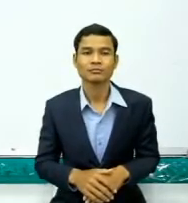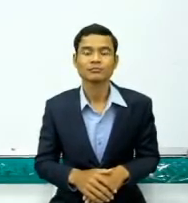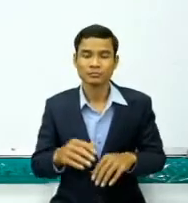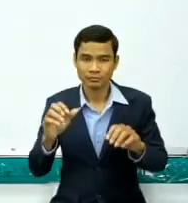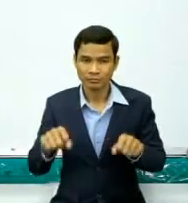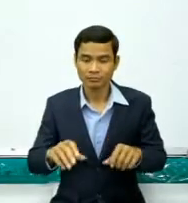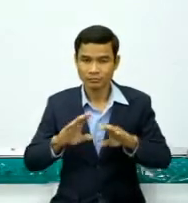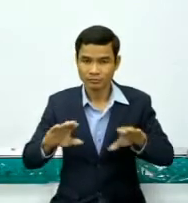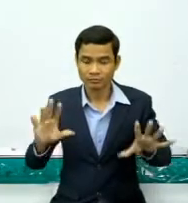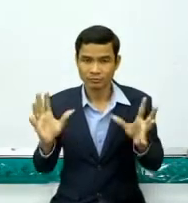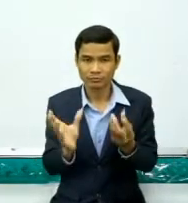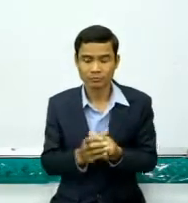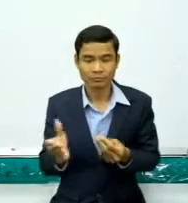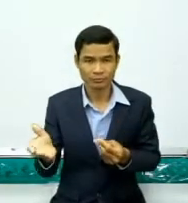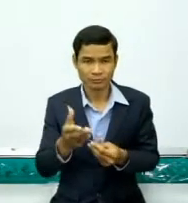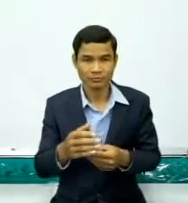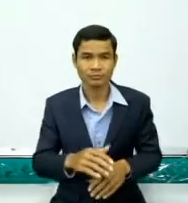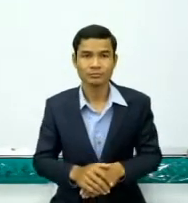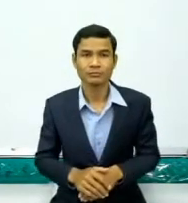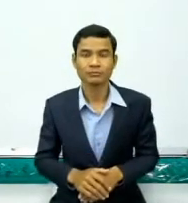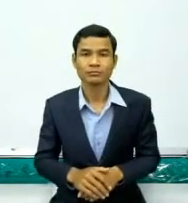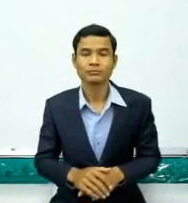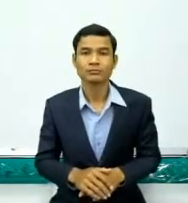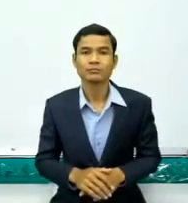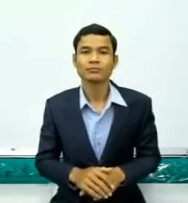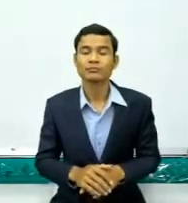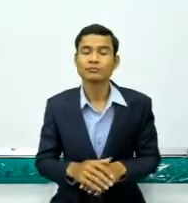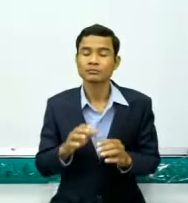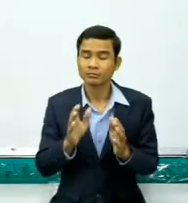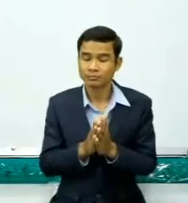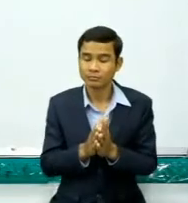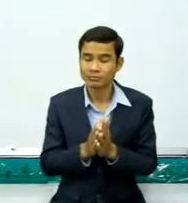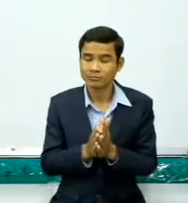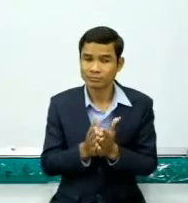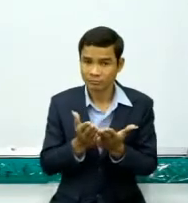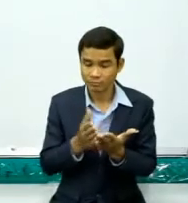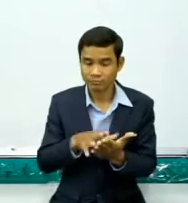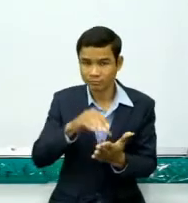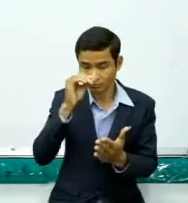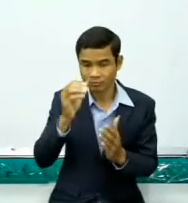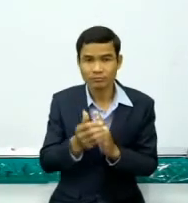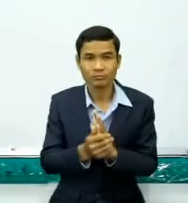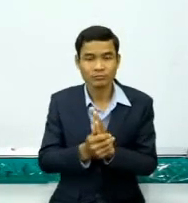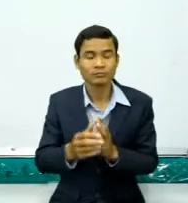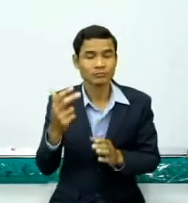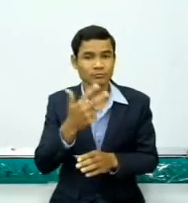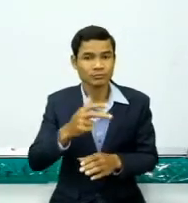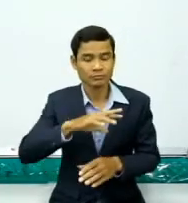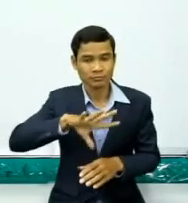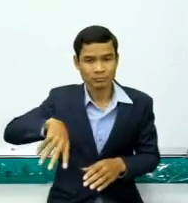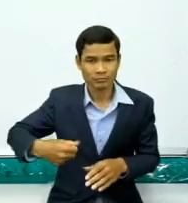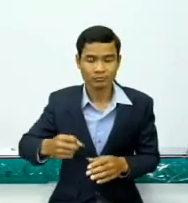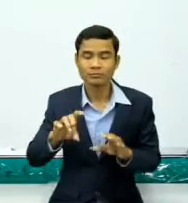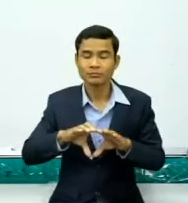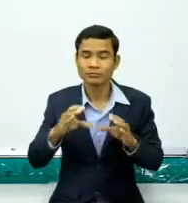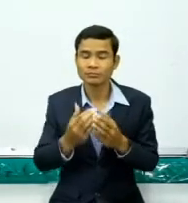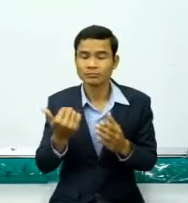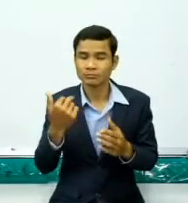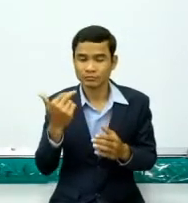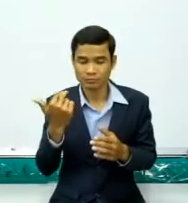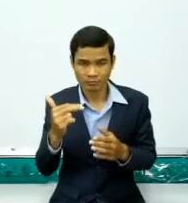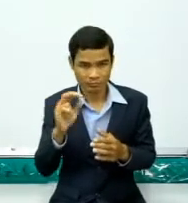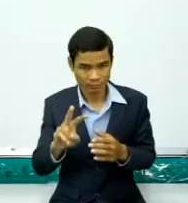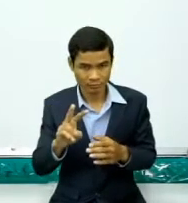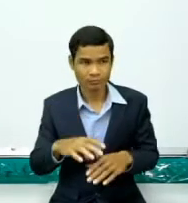Chà, con tặng ở khả nế. Chà, nâng xịp hấu. Chà, sạc xa cố phía sạc máy thân ạ tìm bí.